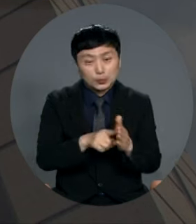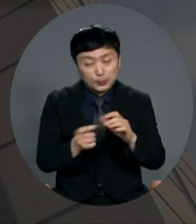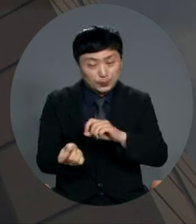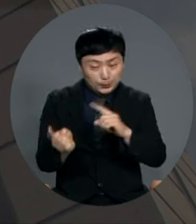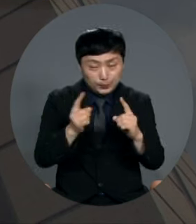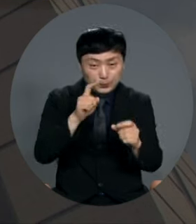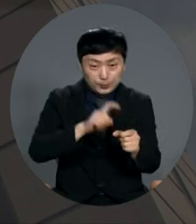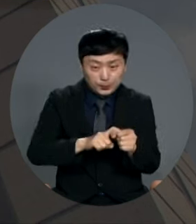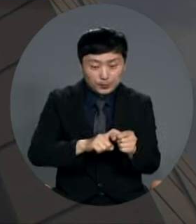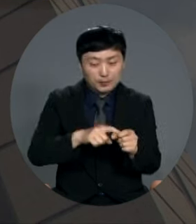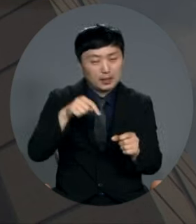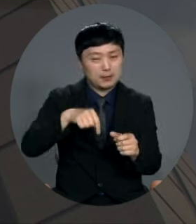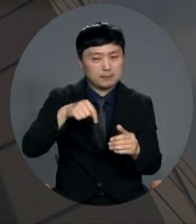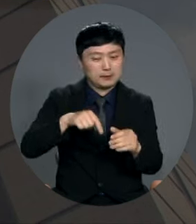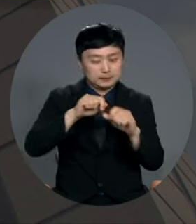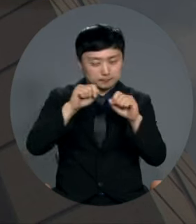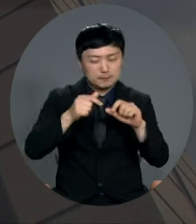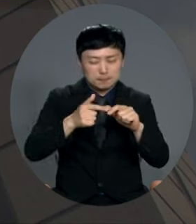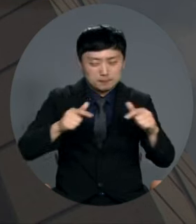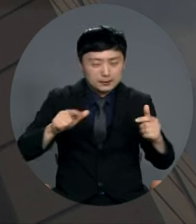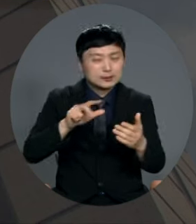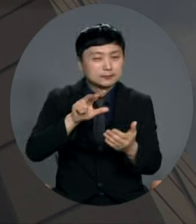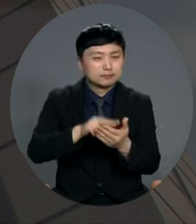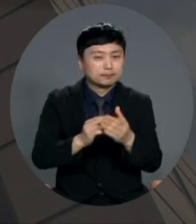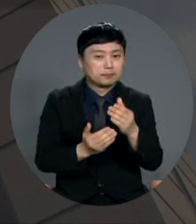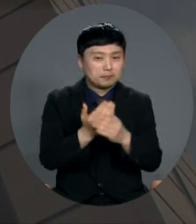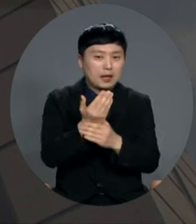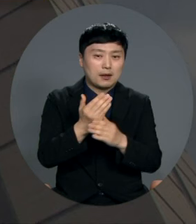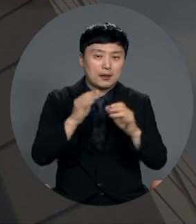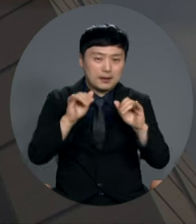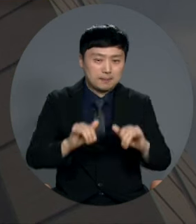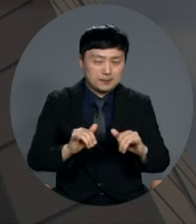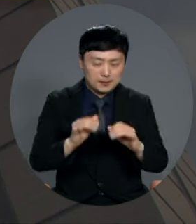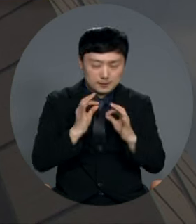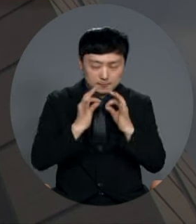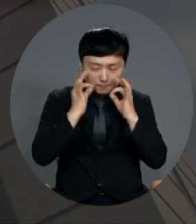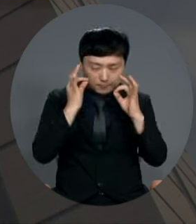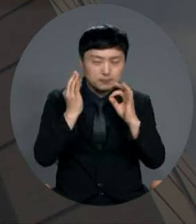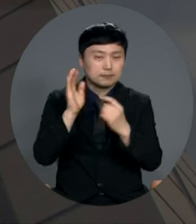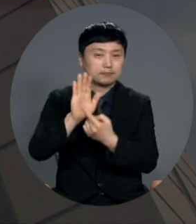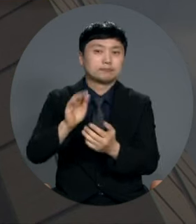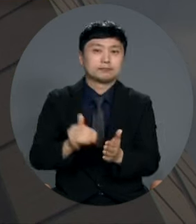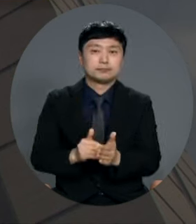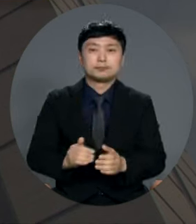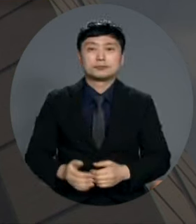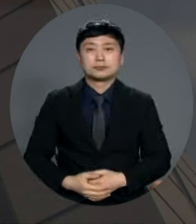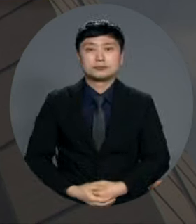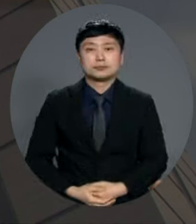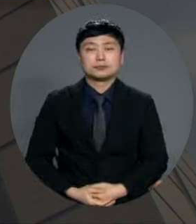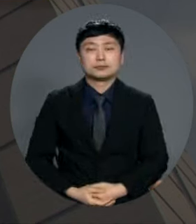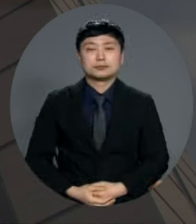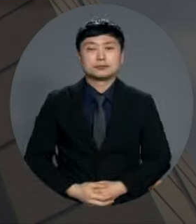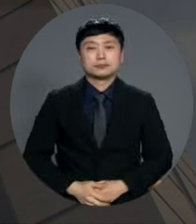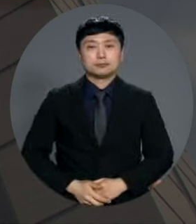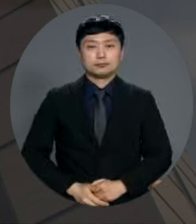내부 통제 시스템을 구축해 재발 방지를 위해 노력하겠다고 밝혔습니다 MBC 뉴스 김철우입니다